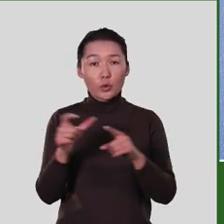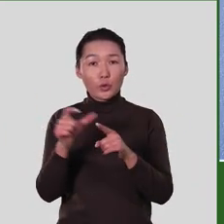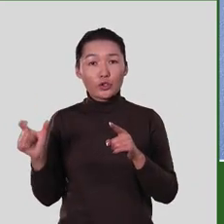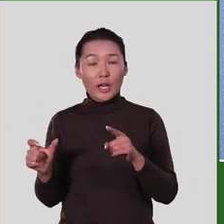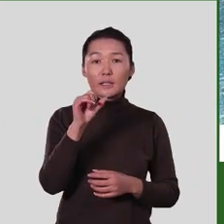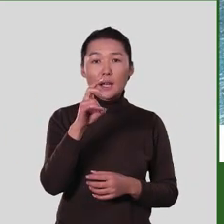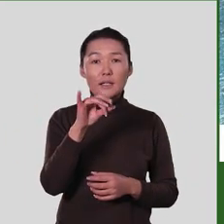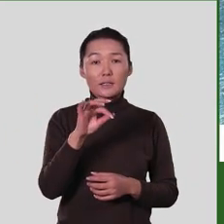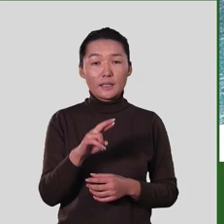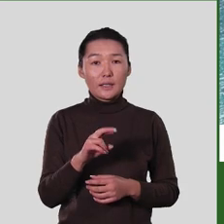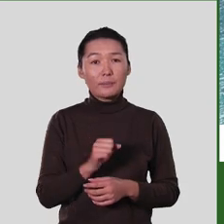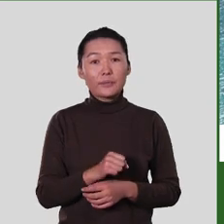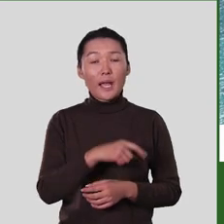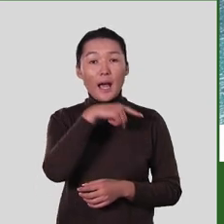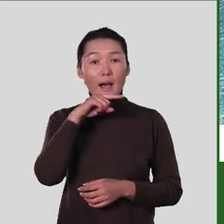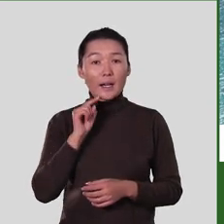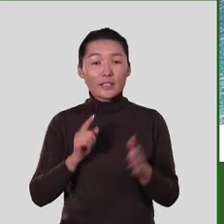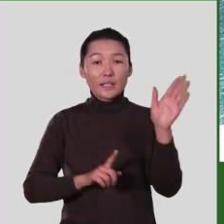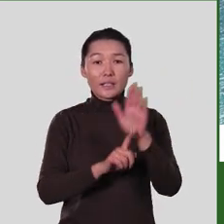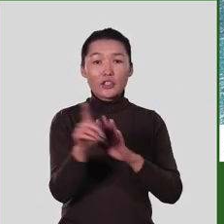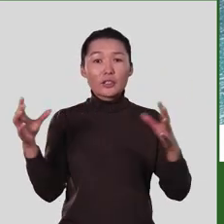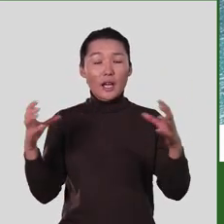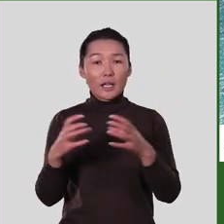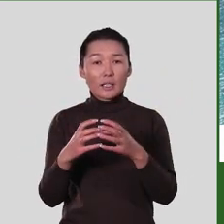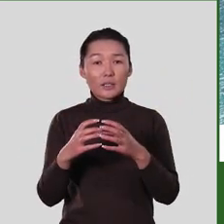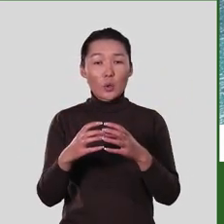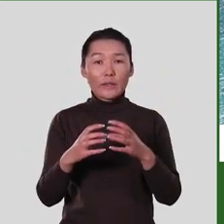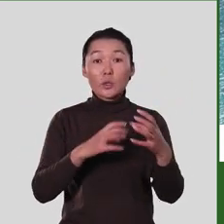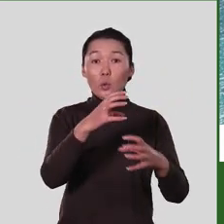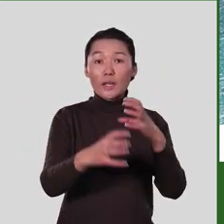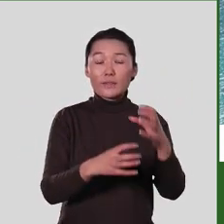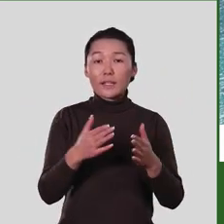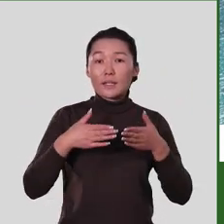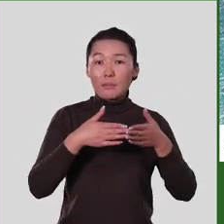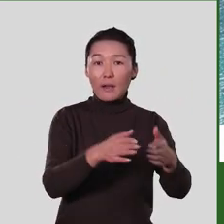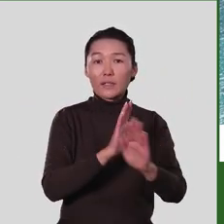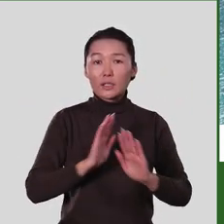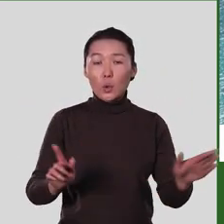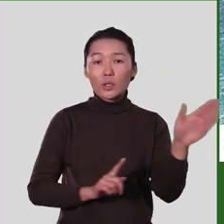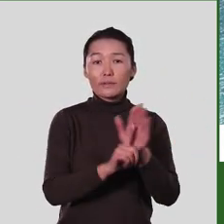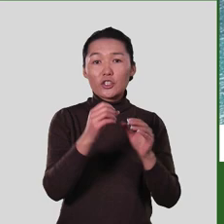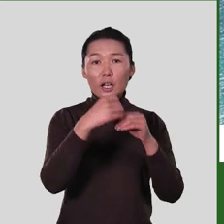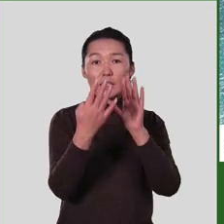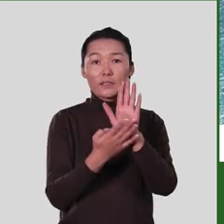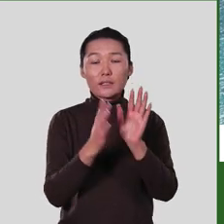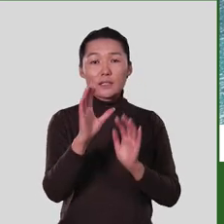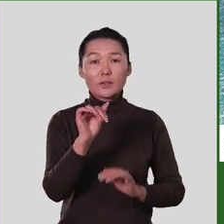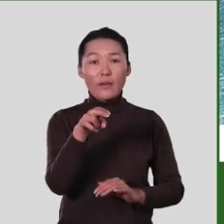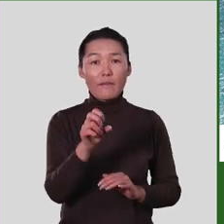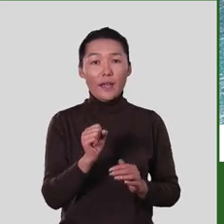Океании. Россия начала организовывать кругосветные плавания только в начале XIX